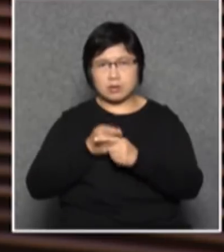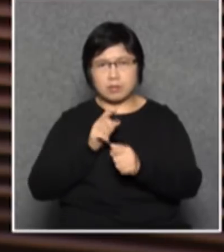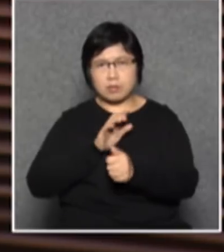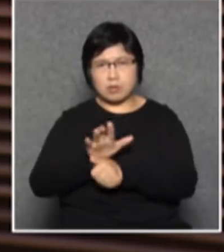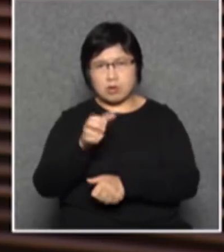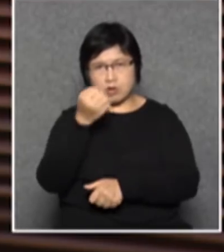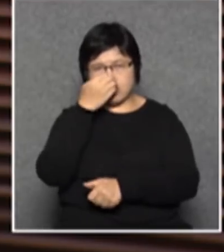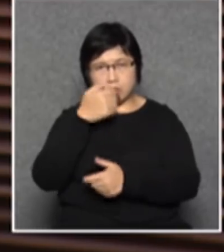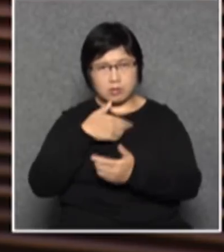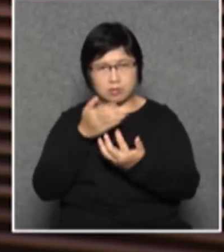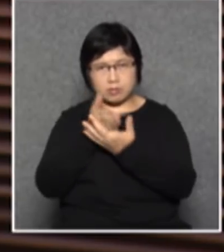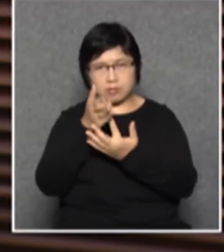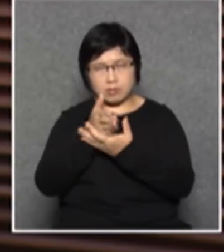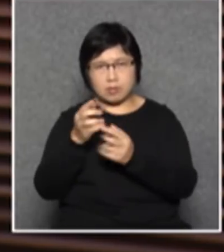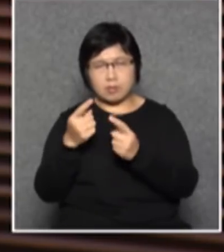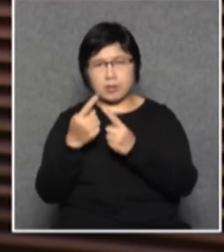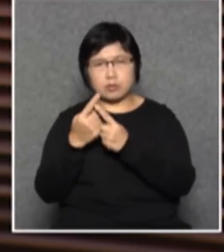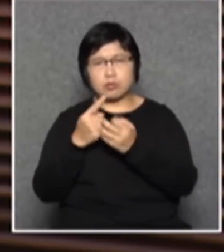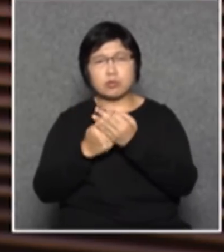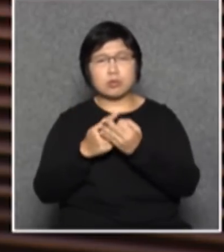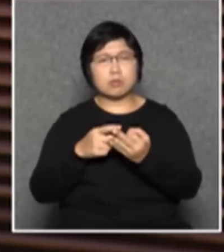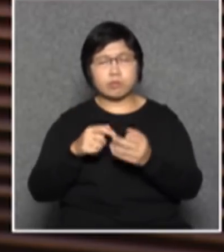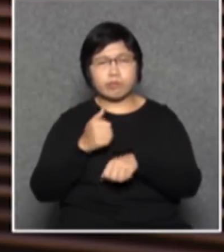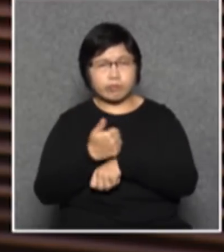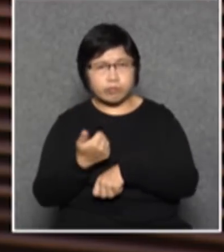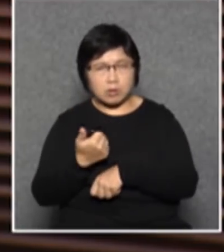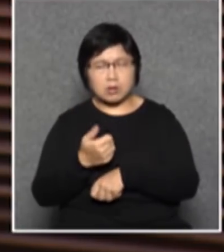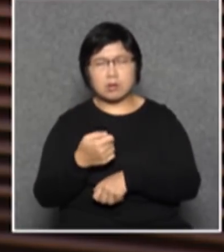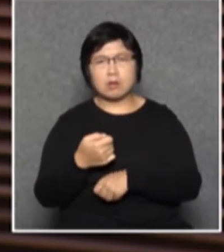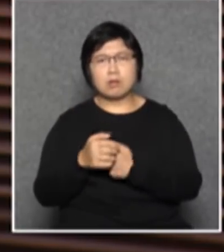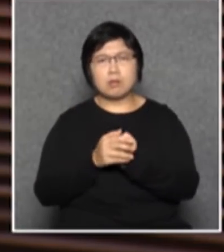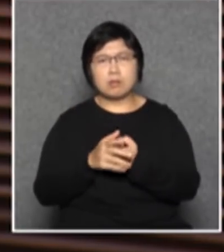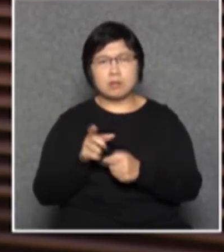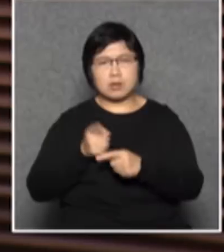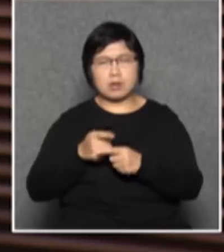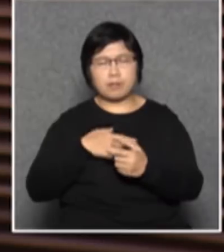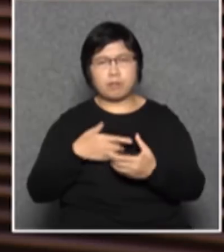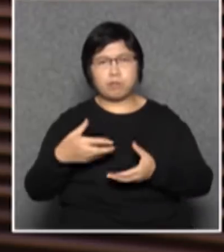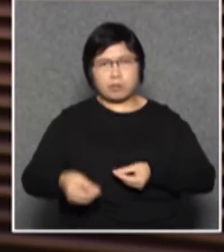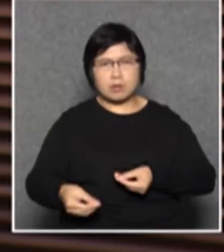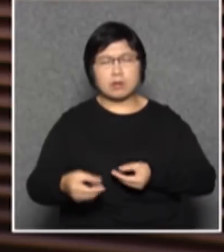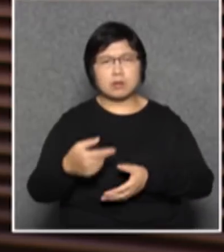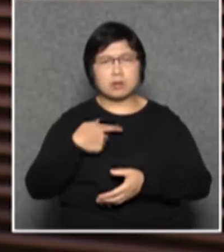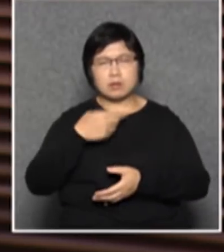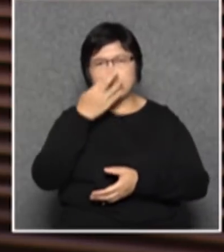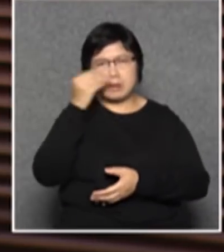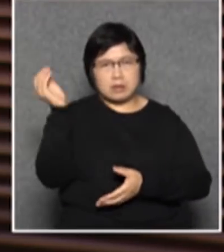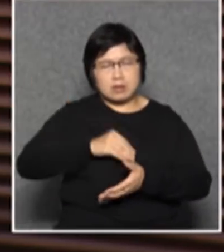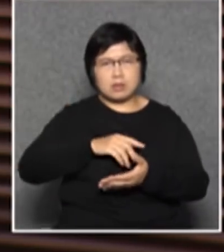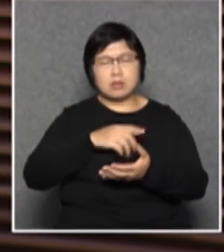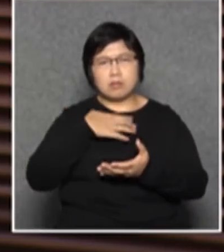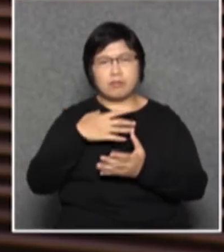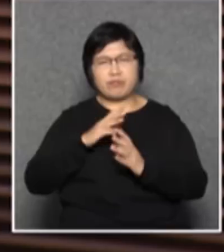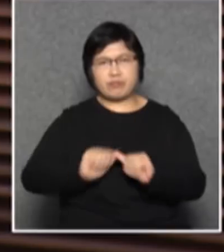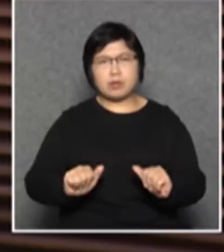到更大的民主空間嗎？事實證明，這些玉石俱焚、寧為玉碎、不作瓦全的行